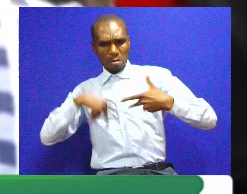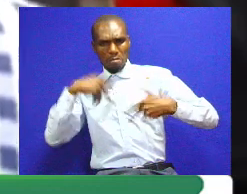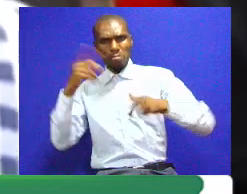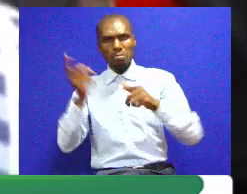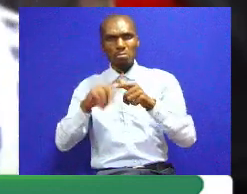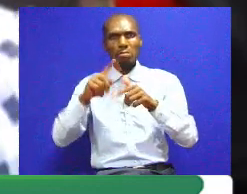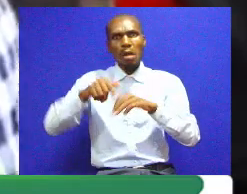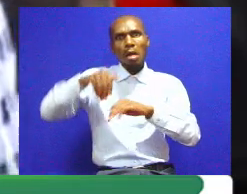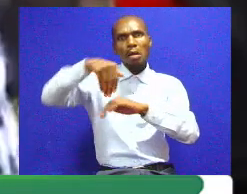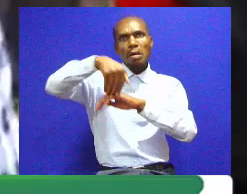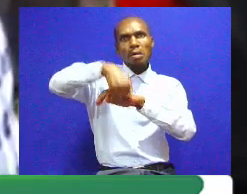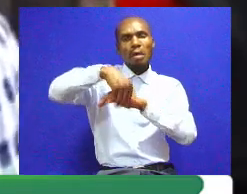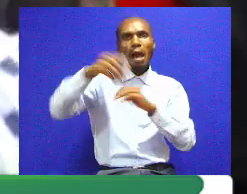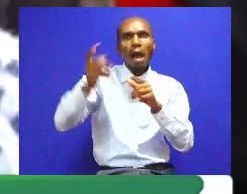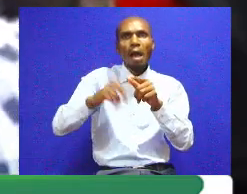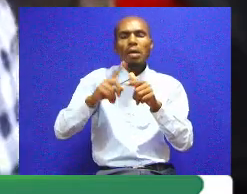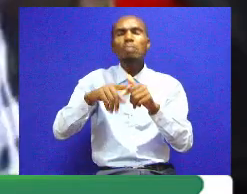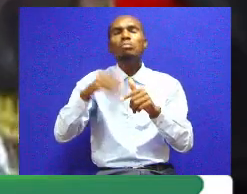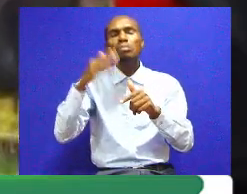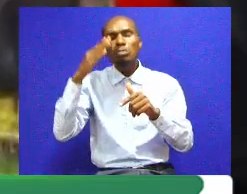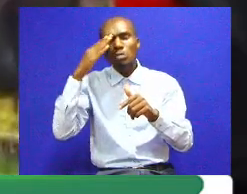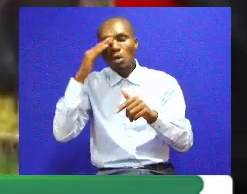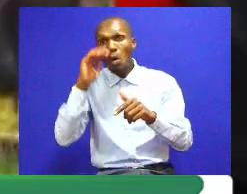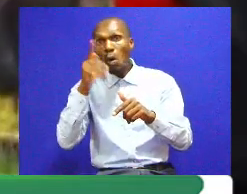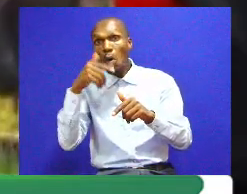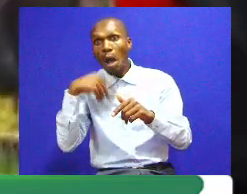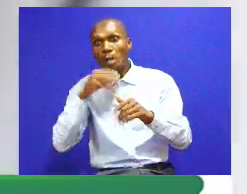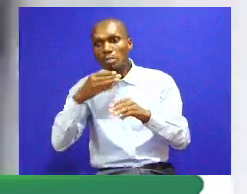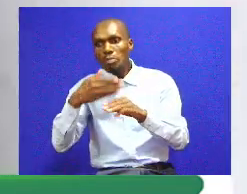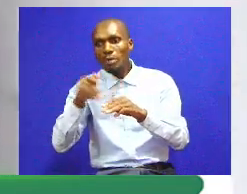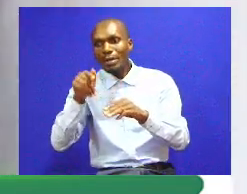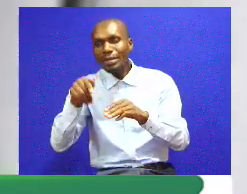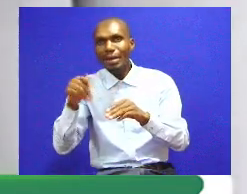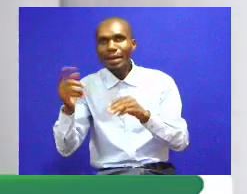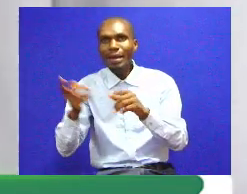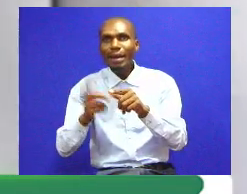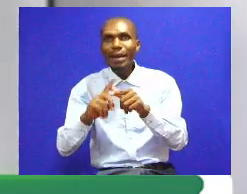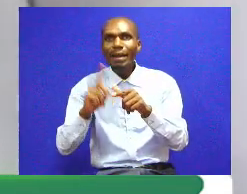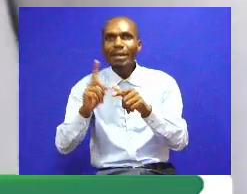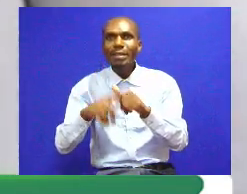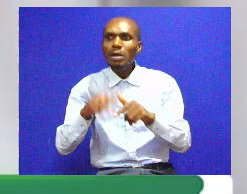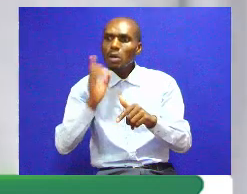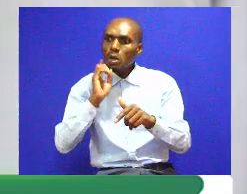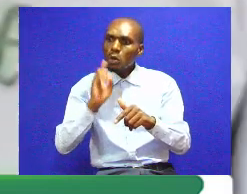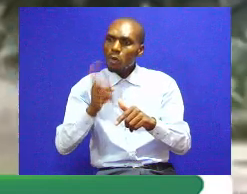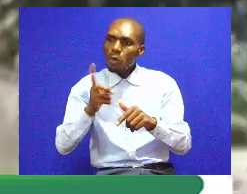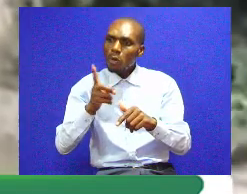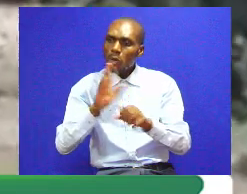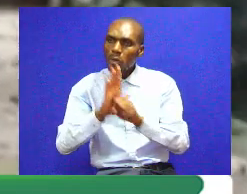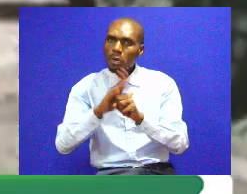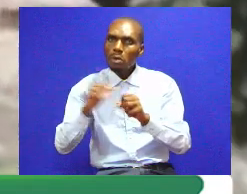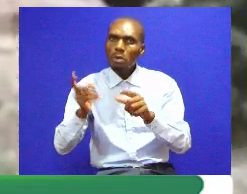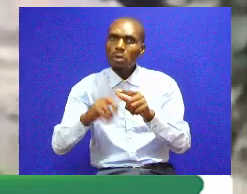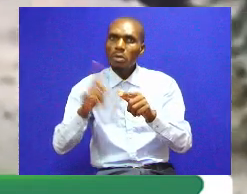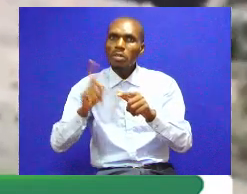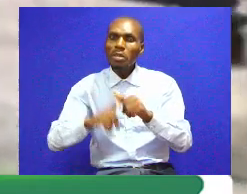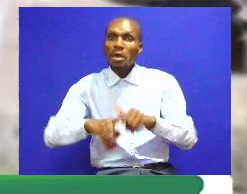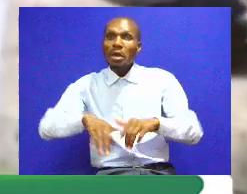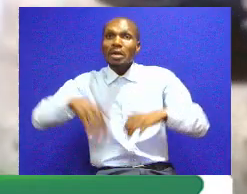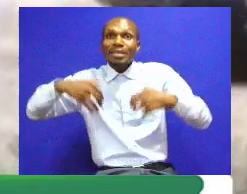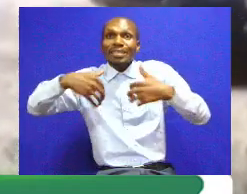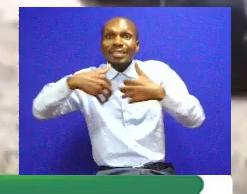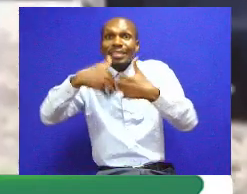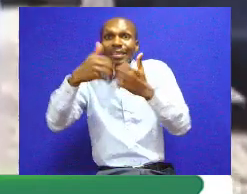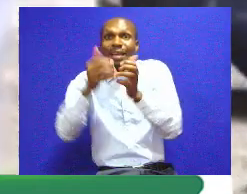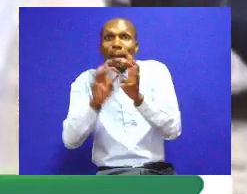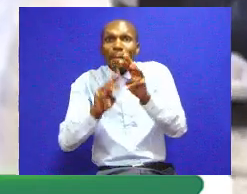hedhi ndio uweze kutambua kama ni yeye alikuwa ametupa hiyo sanitary. Engana ya mochiwe mono, anene obotenewe kambani yukora uwe